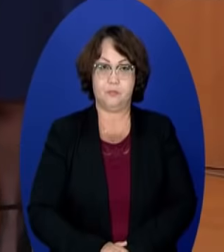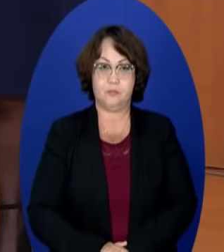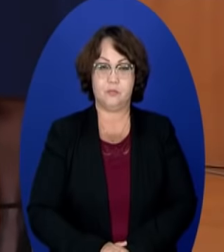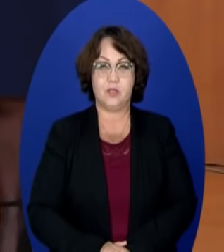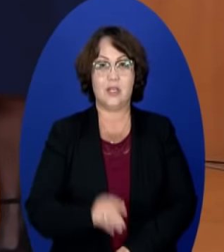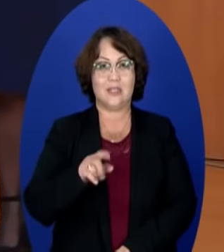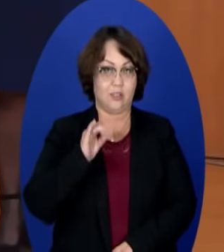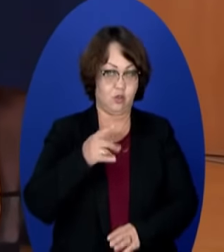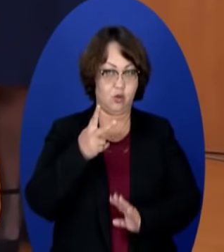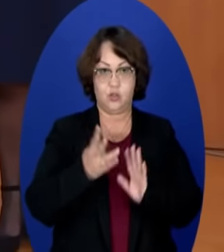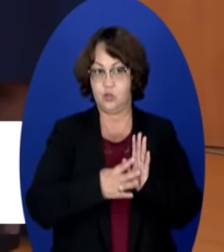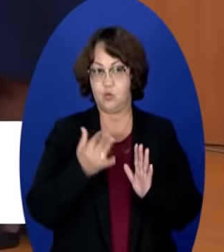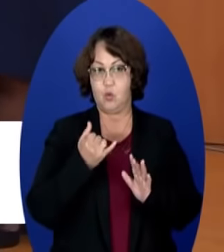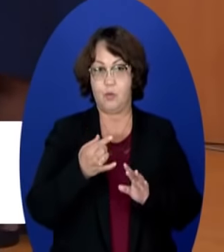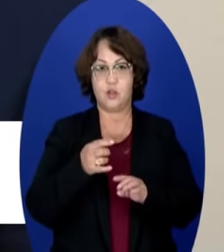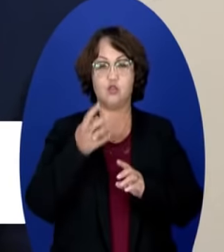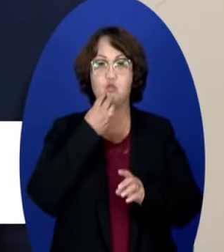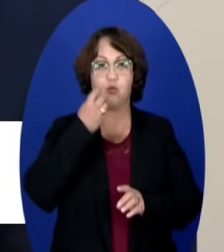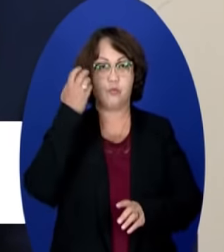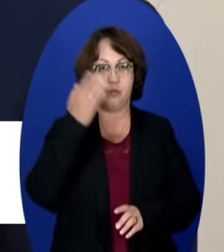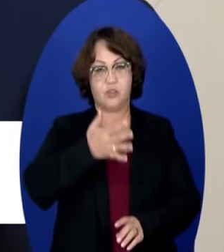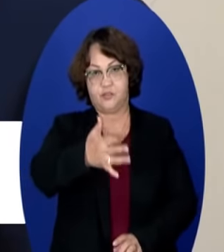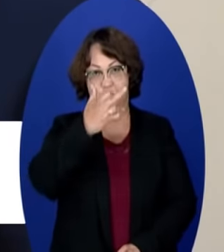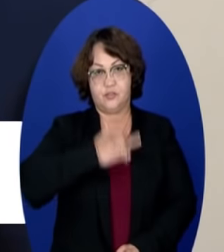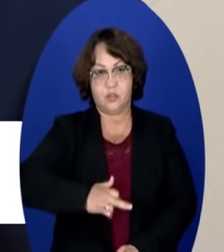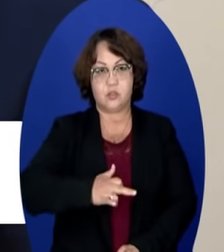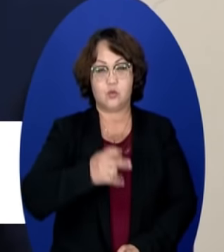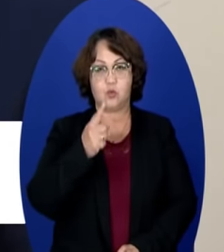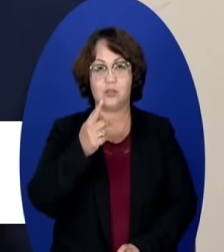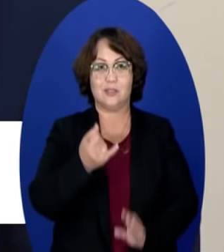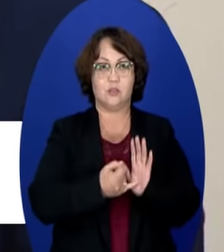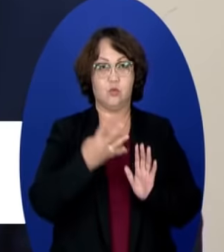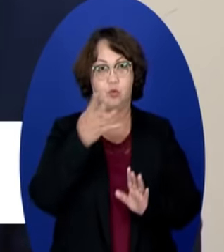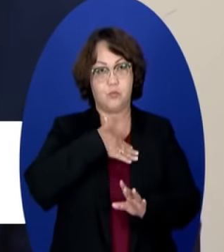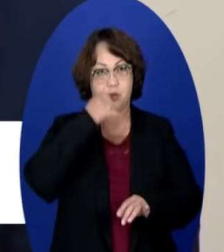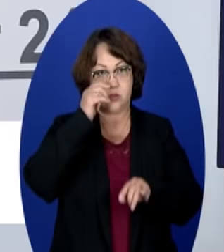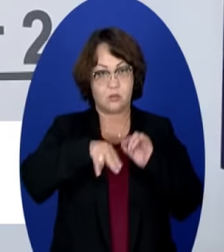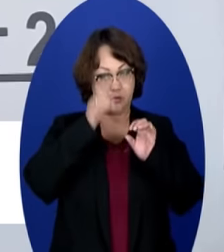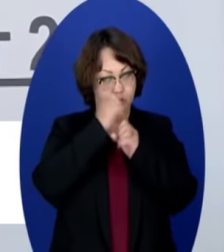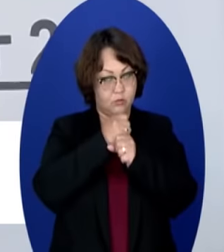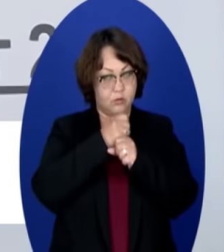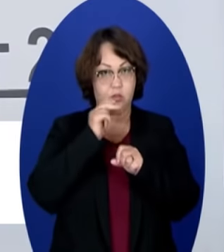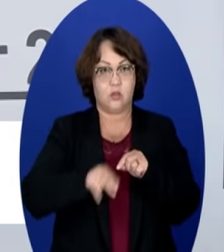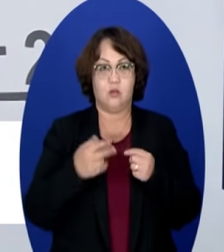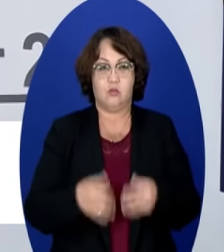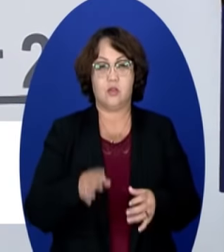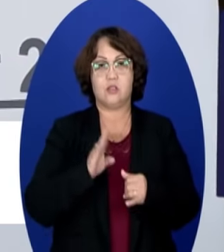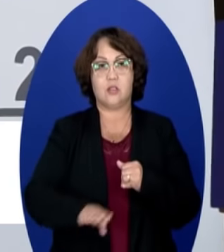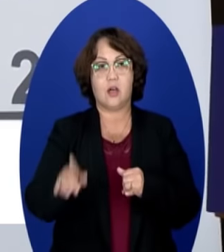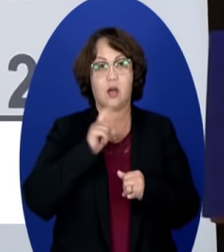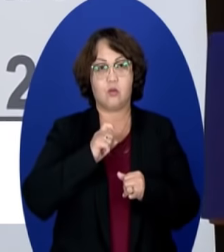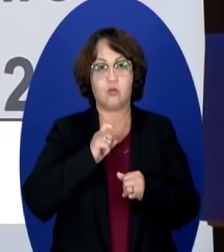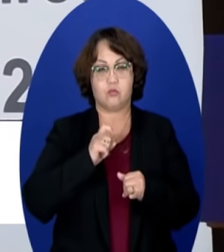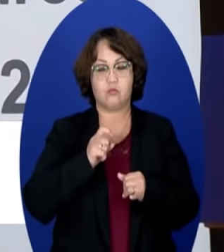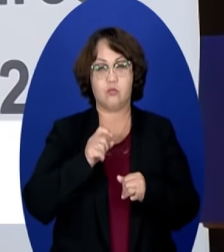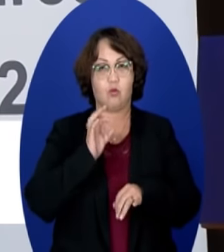За энэ сарын 29-нд Улаанбаатар Сөүл чиглэлийн тусгай үргийн онгоцоор ирсэн 164 хүнд вирус илрүүлэх эхний шинжилгээ хийсэн. Шинжилгээний бүх хариу үсрэг гарсан.